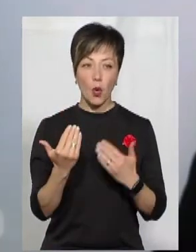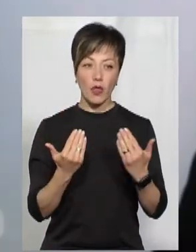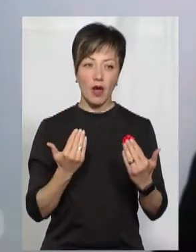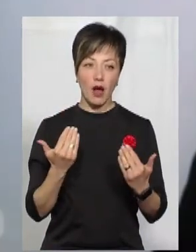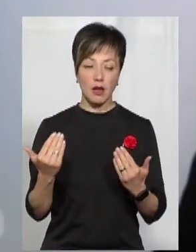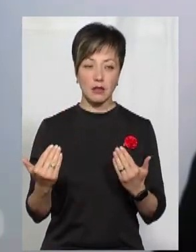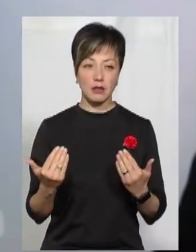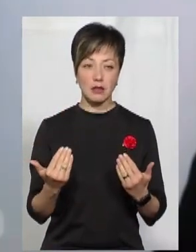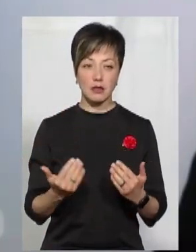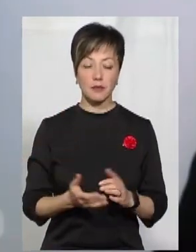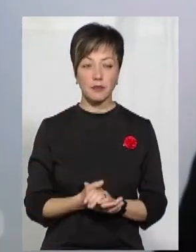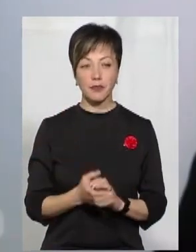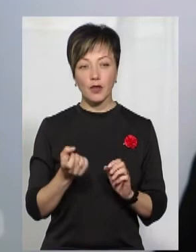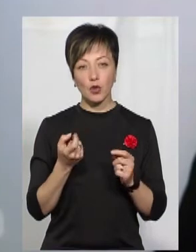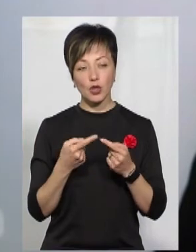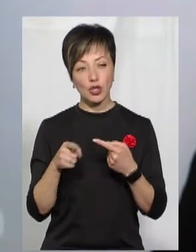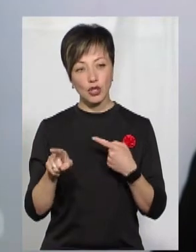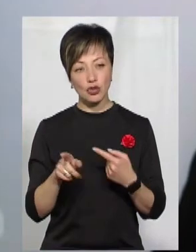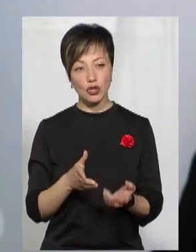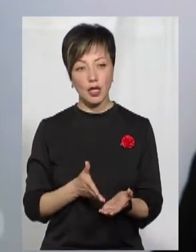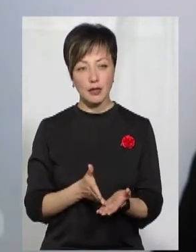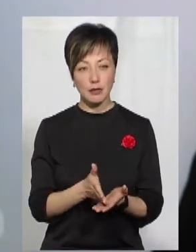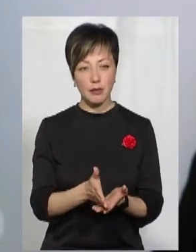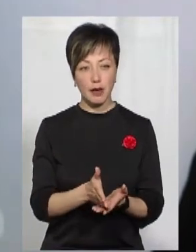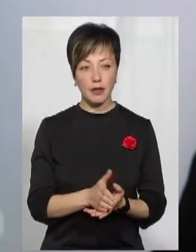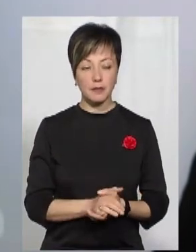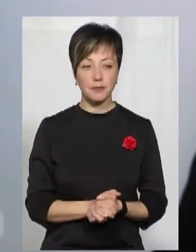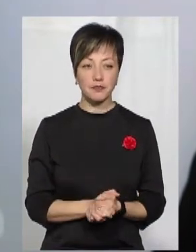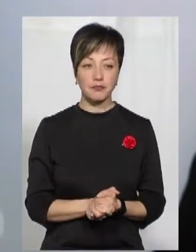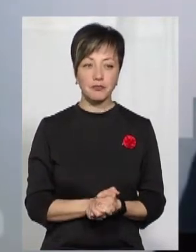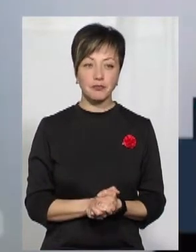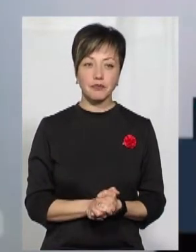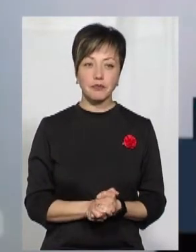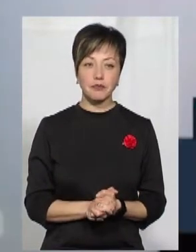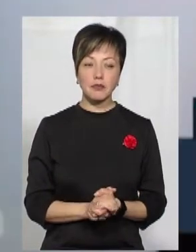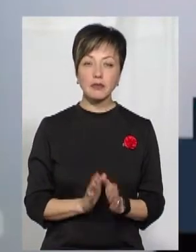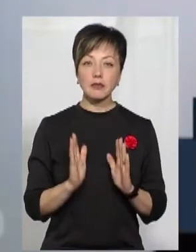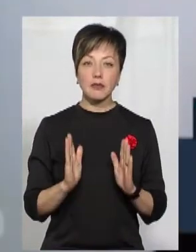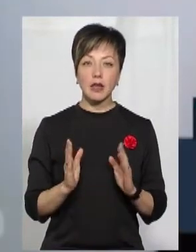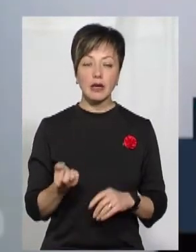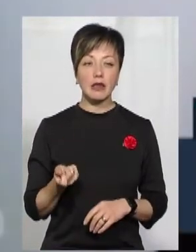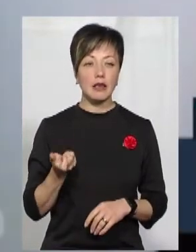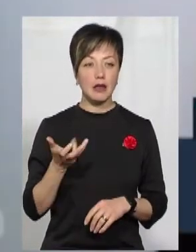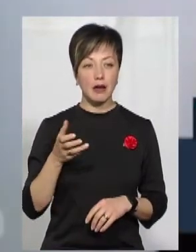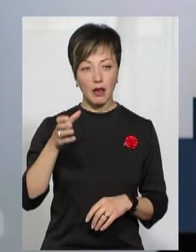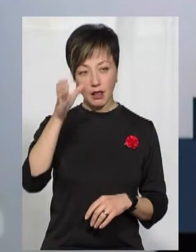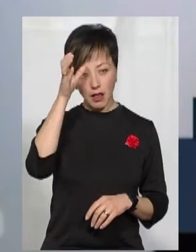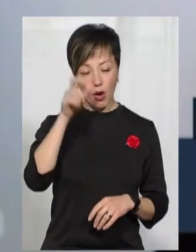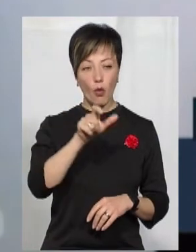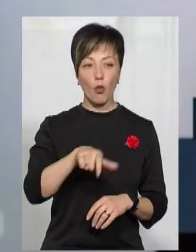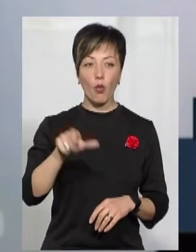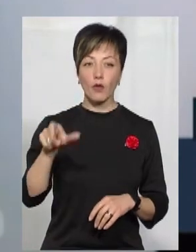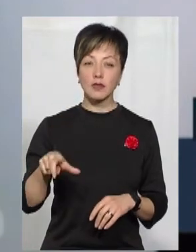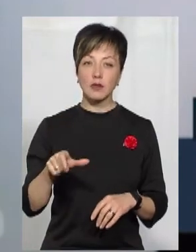тобто дещо інший аспект. Буквально кілька науковців зверталися